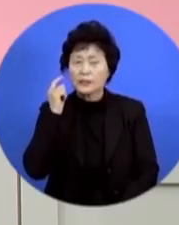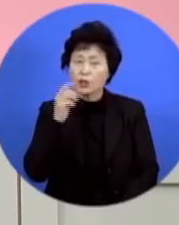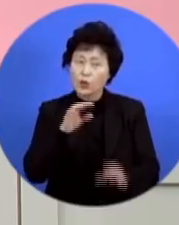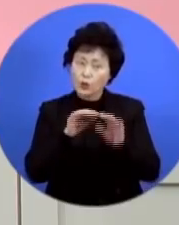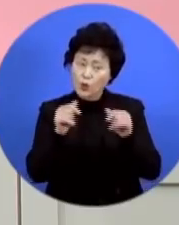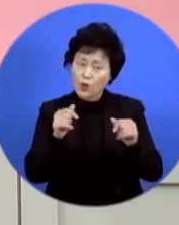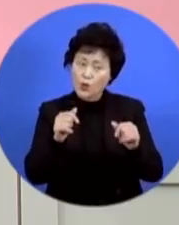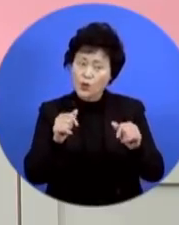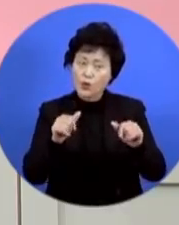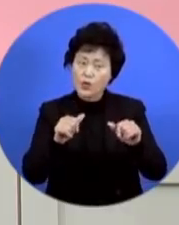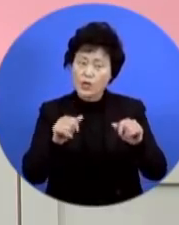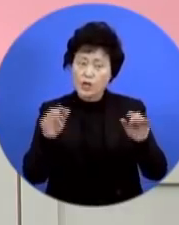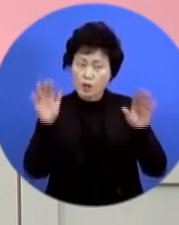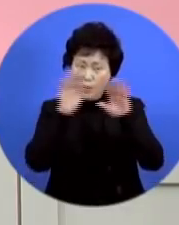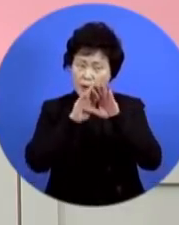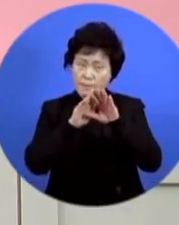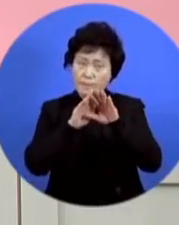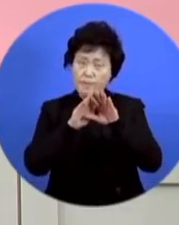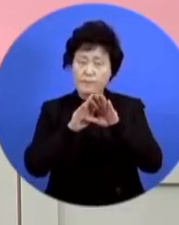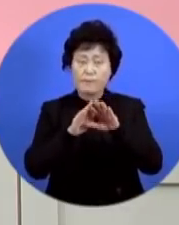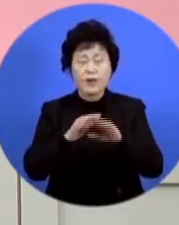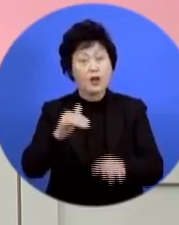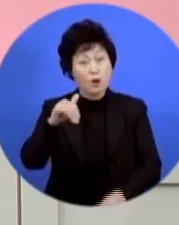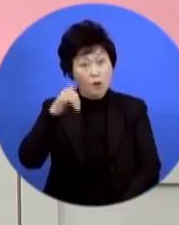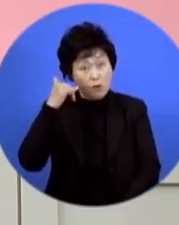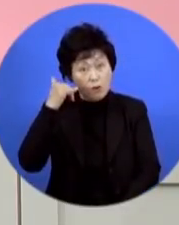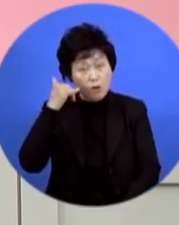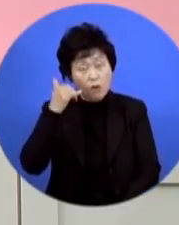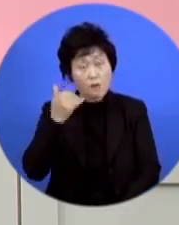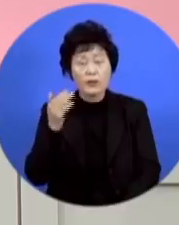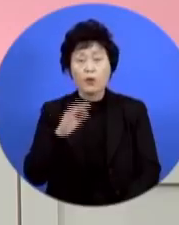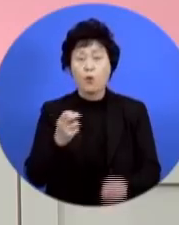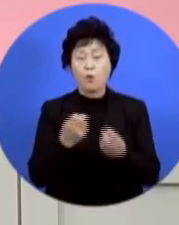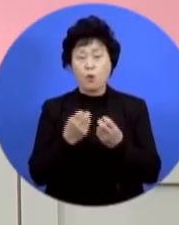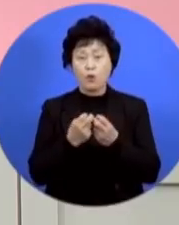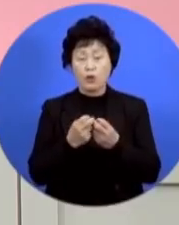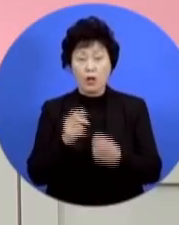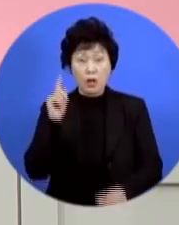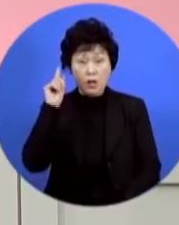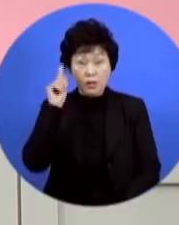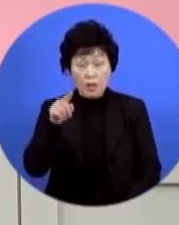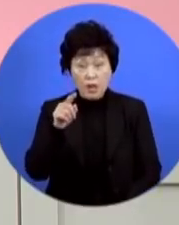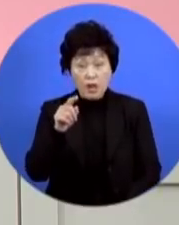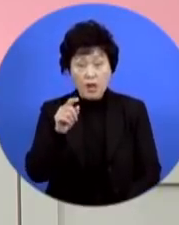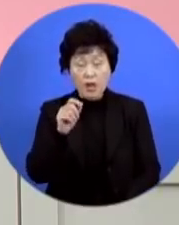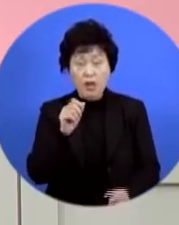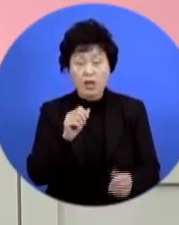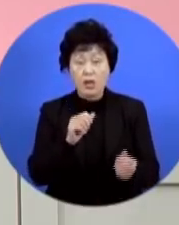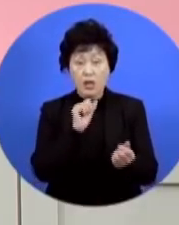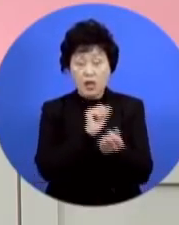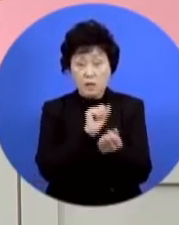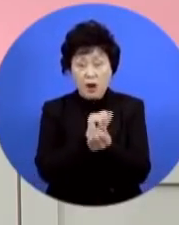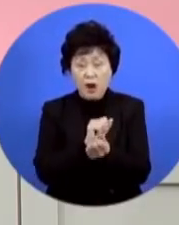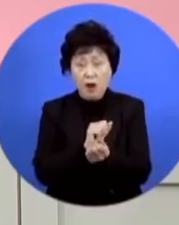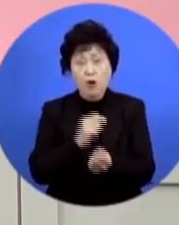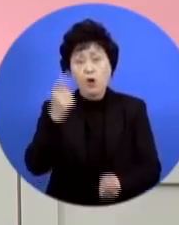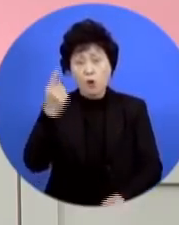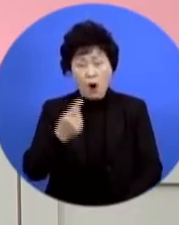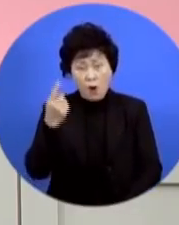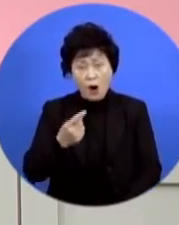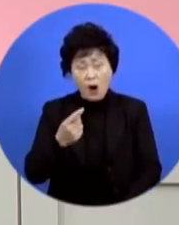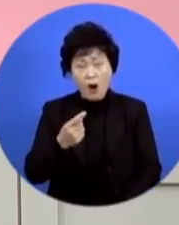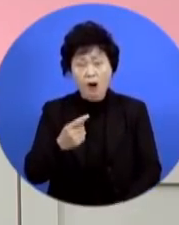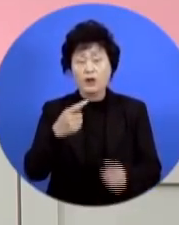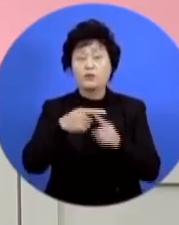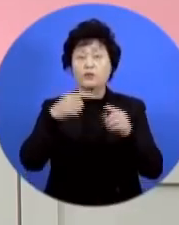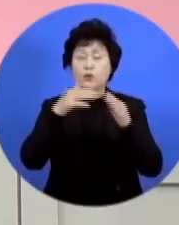토요일 밤 10시에 전화를 받았어. 어떻게 하냐고 내일 방역 당국이 나와서 그때만 해도 살벌했거든요. 그럼 확진자 나오면 건물 다